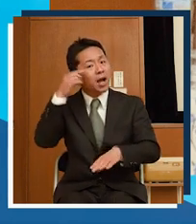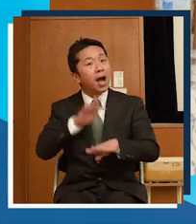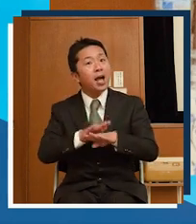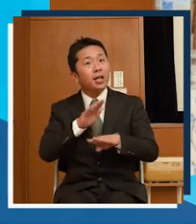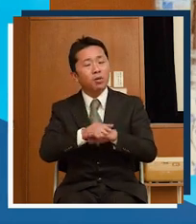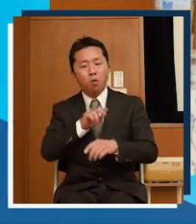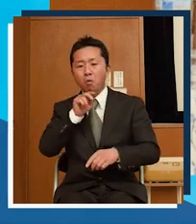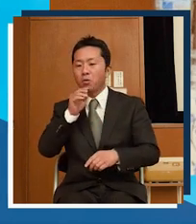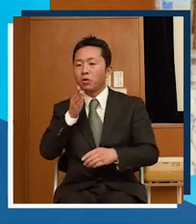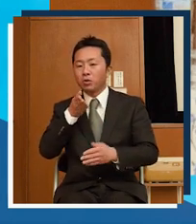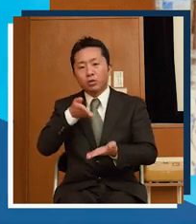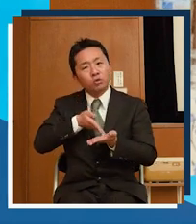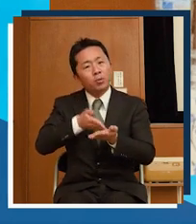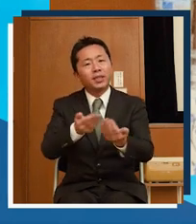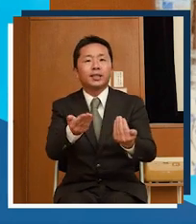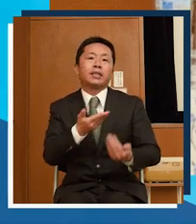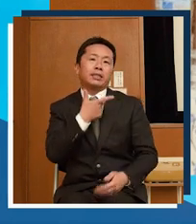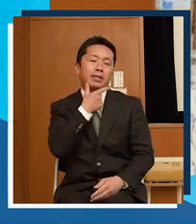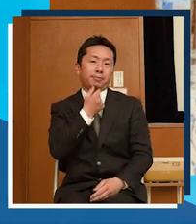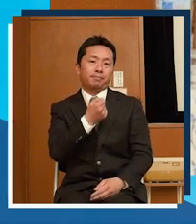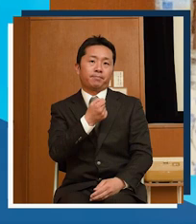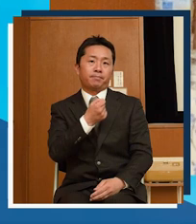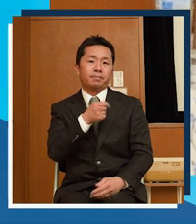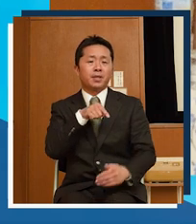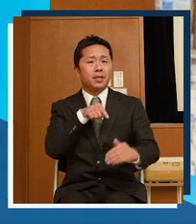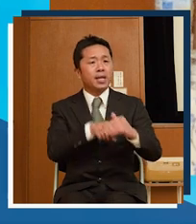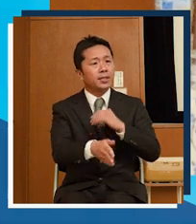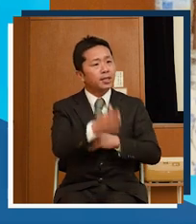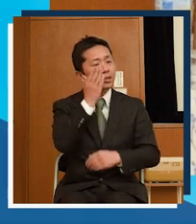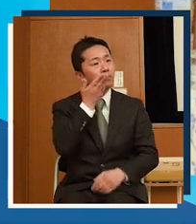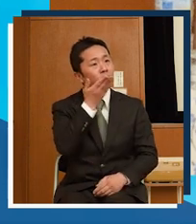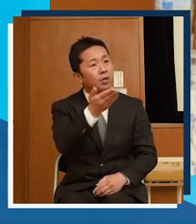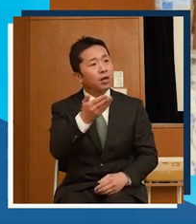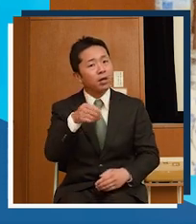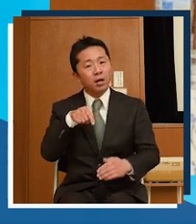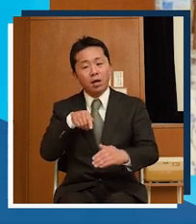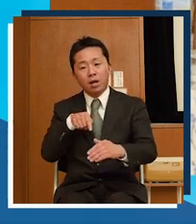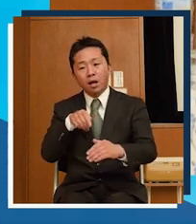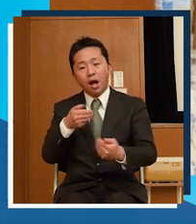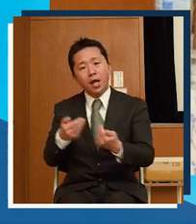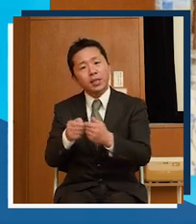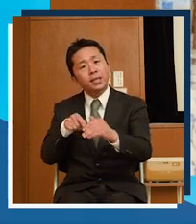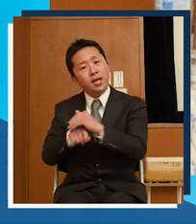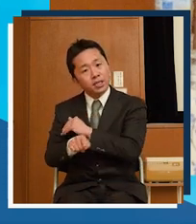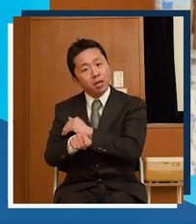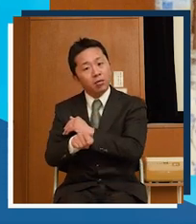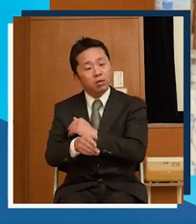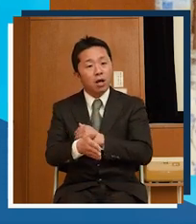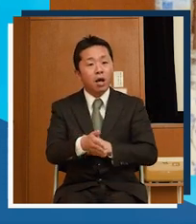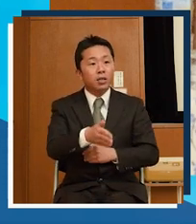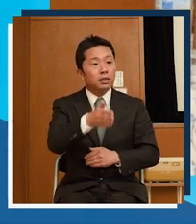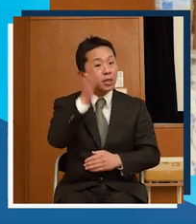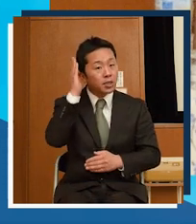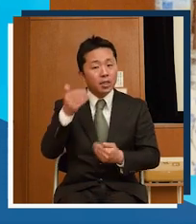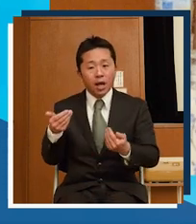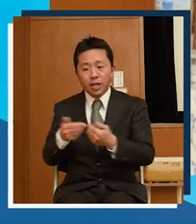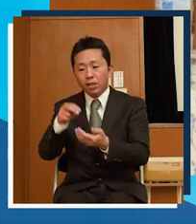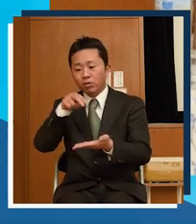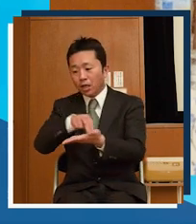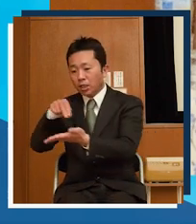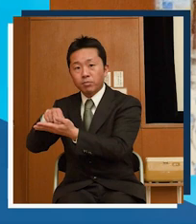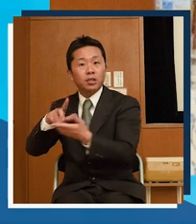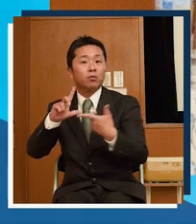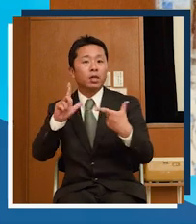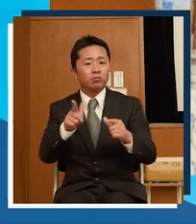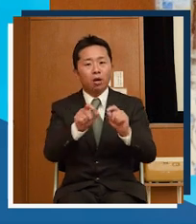まず述べていただきたいと思いますそしてなぜ賛成をするのかなぜ反対をするのかでは賛成反対の立場ではなくそこ